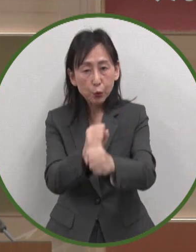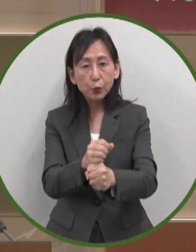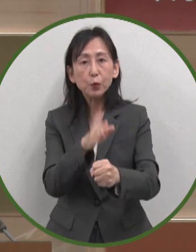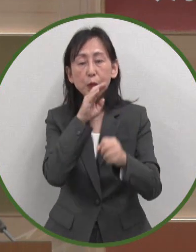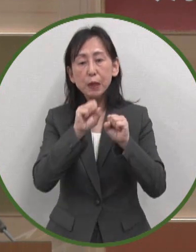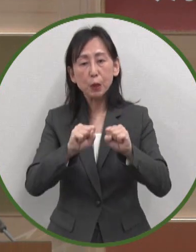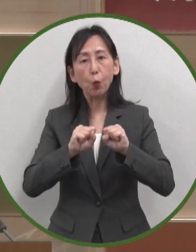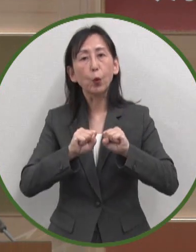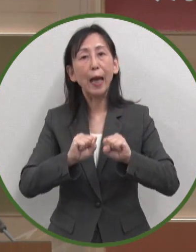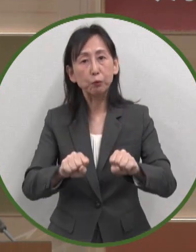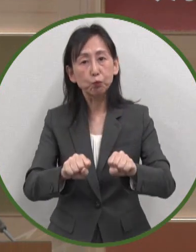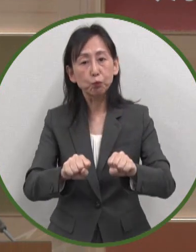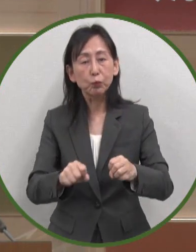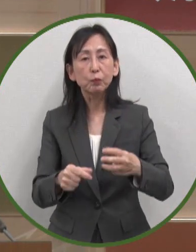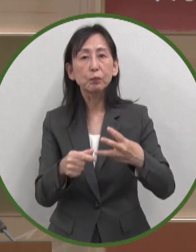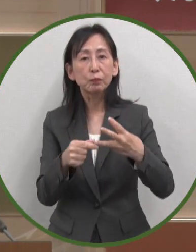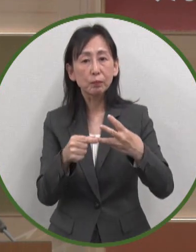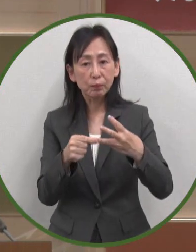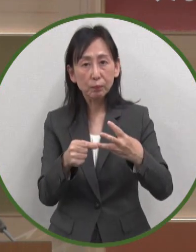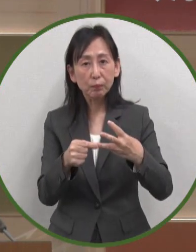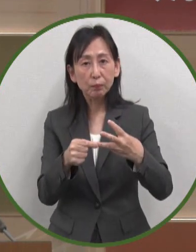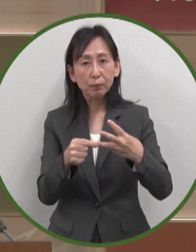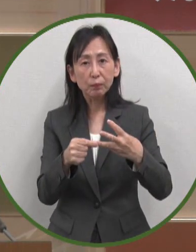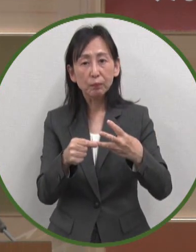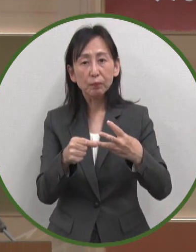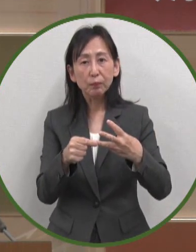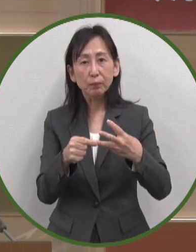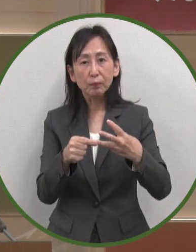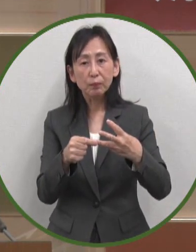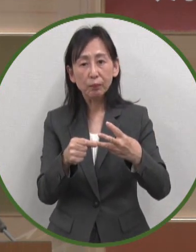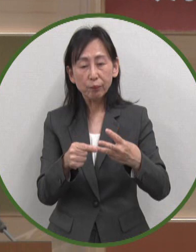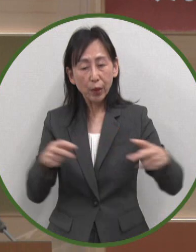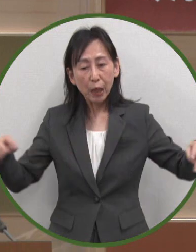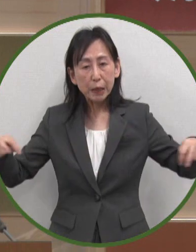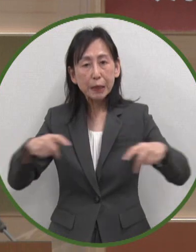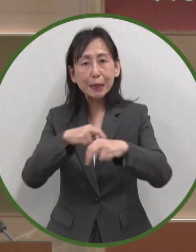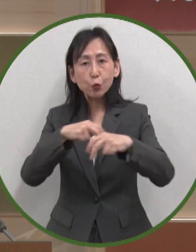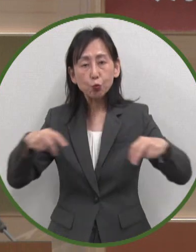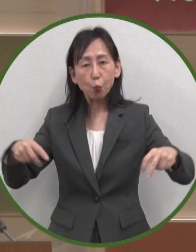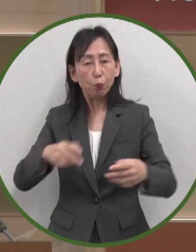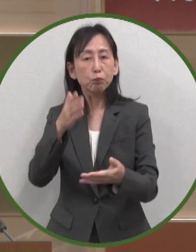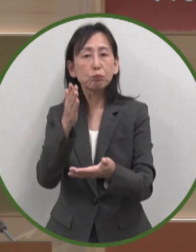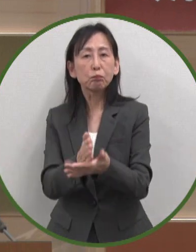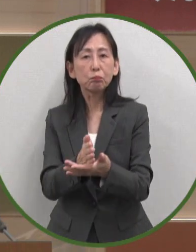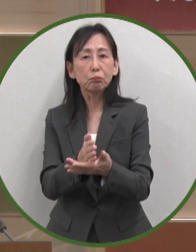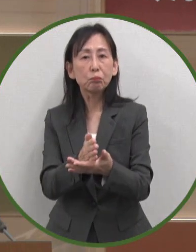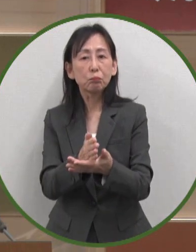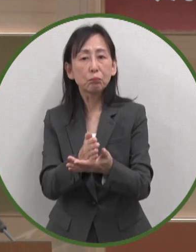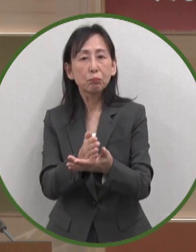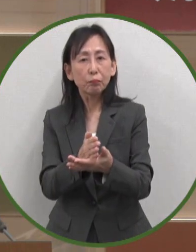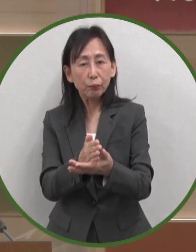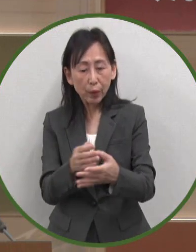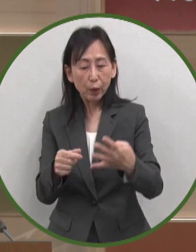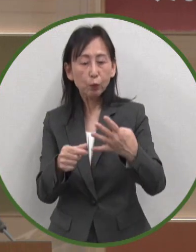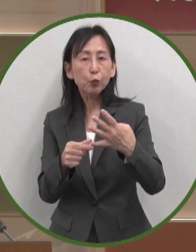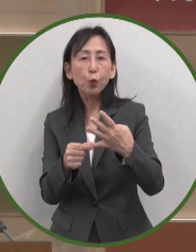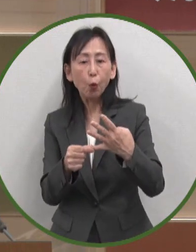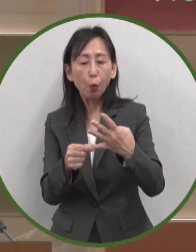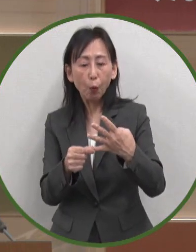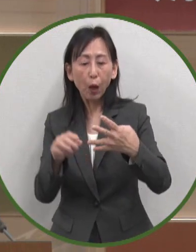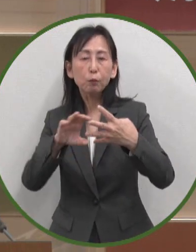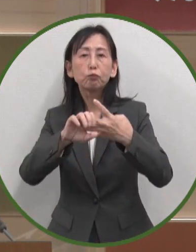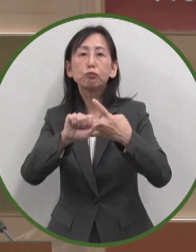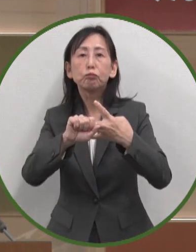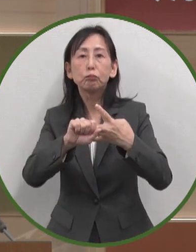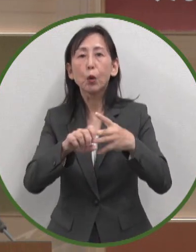ると、でオプションの3がこの人流制限を行うということで、さらにオプション4としては両方やるっていう